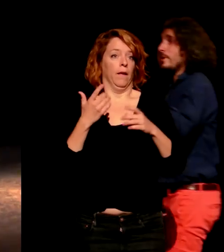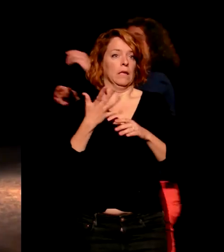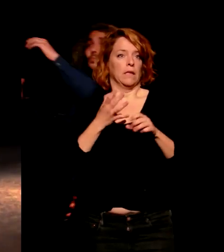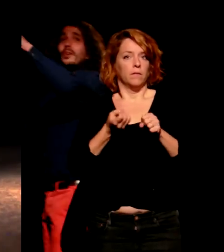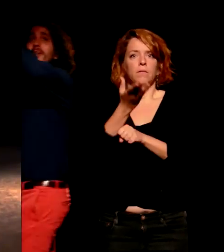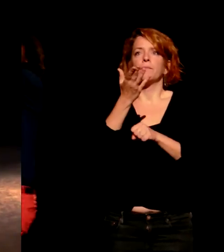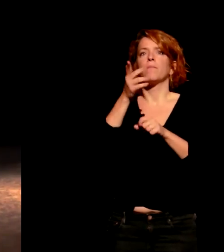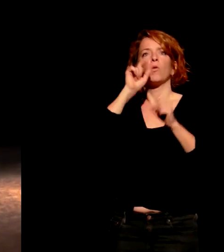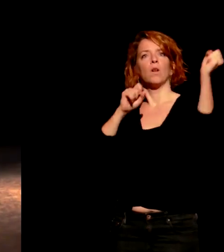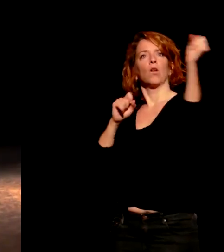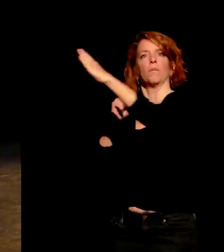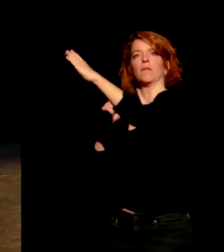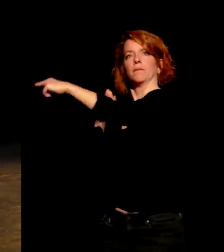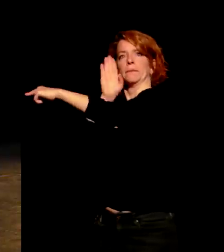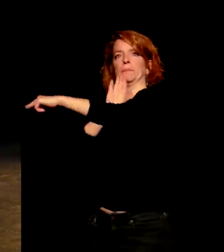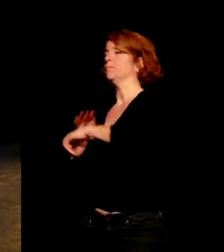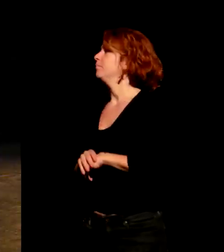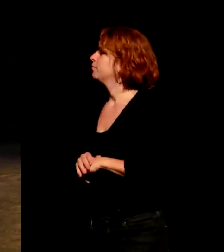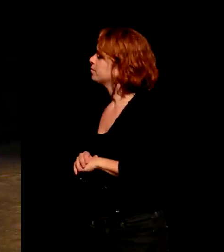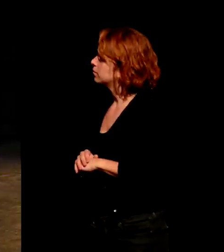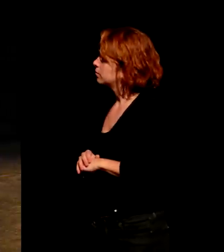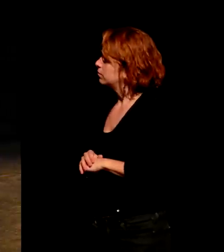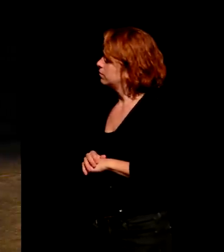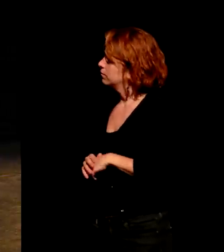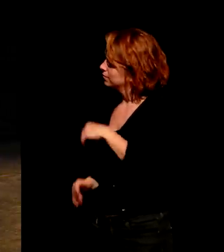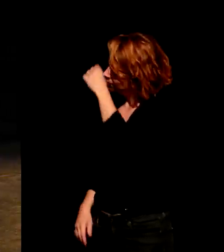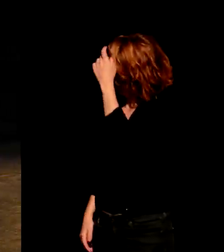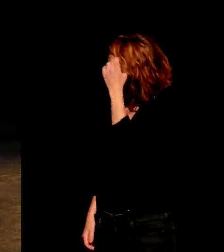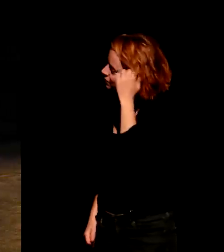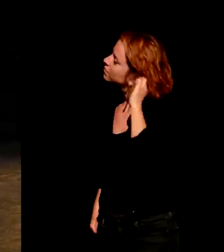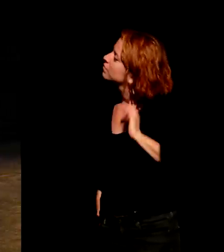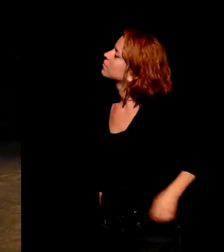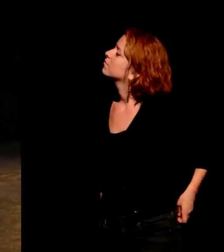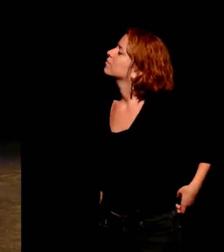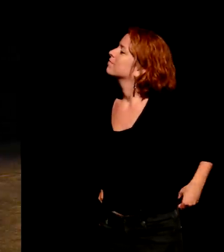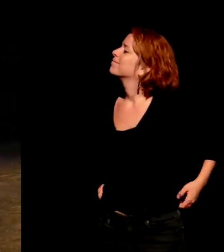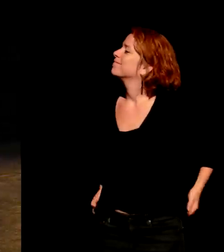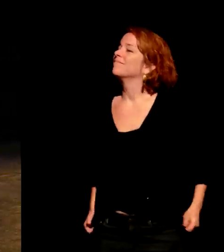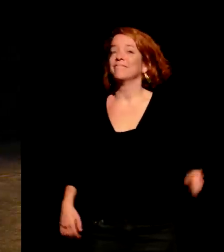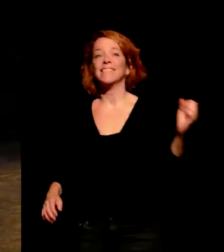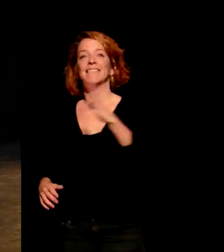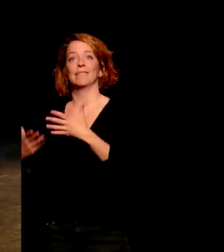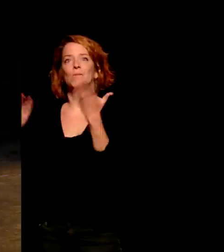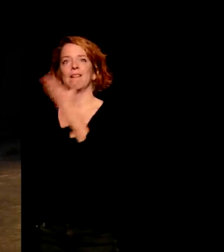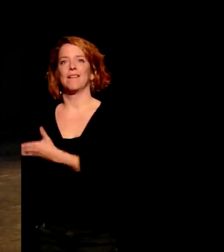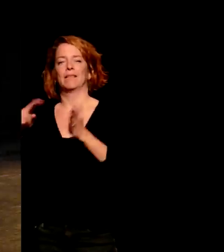ça. Martin, tu pourrais m'allumer le tableau, s'il te plaît? Waouh, On l'avait préparé.